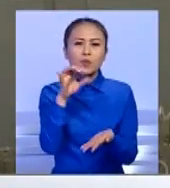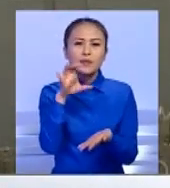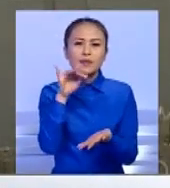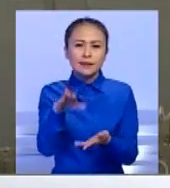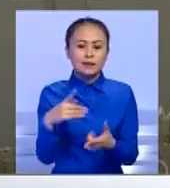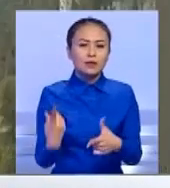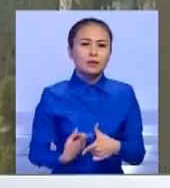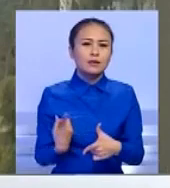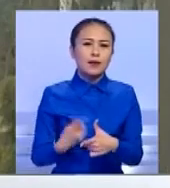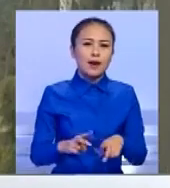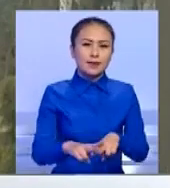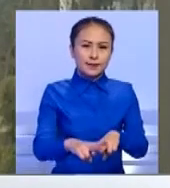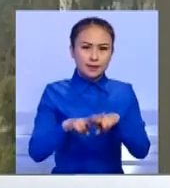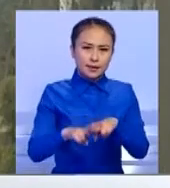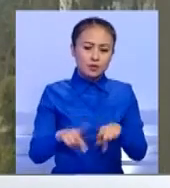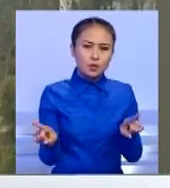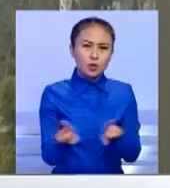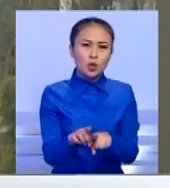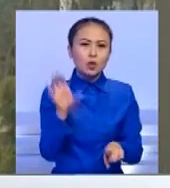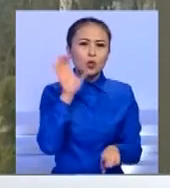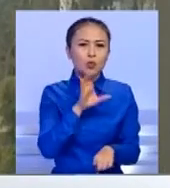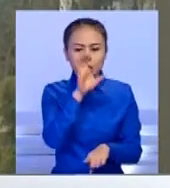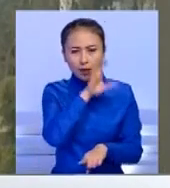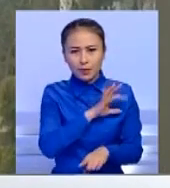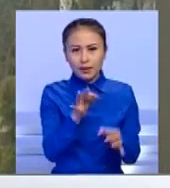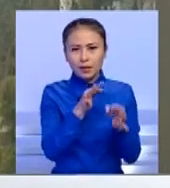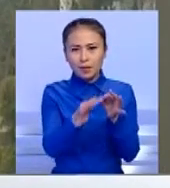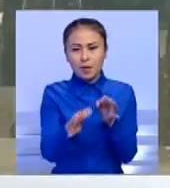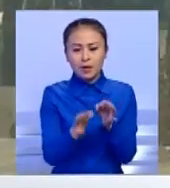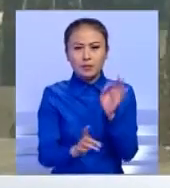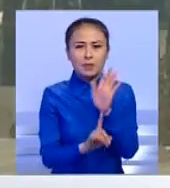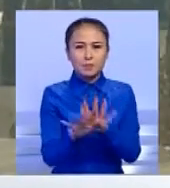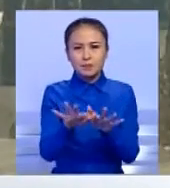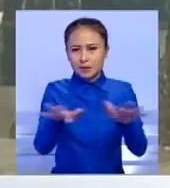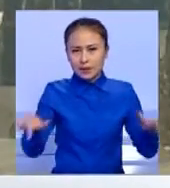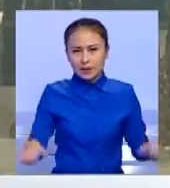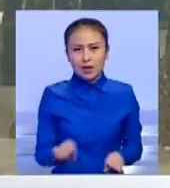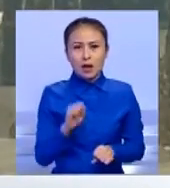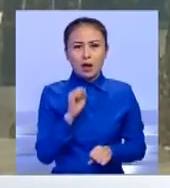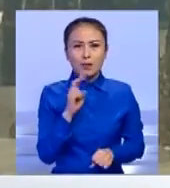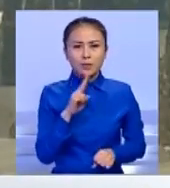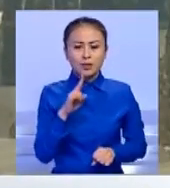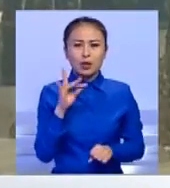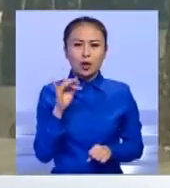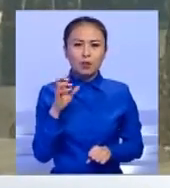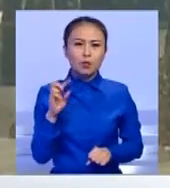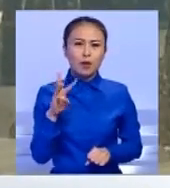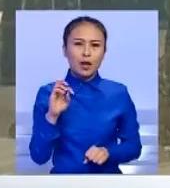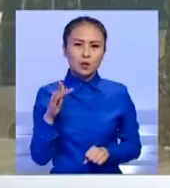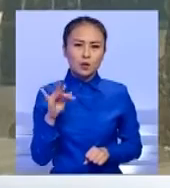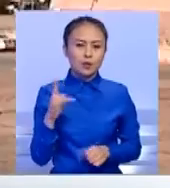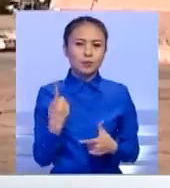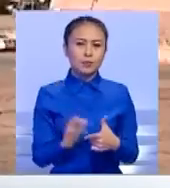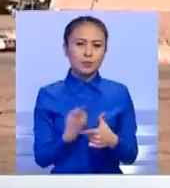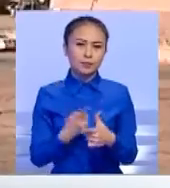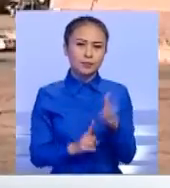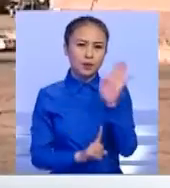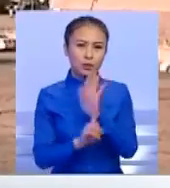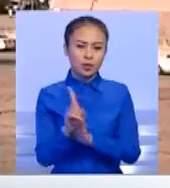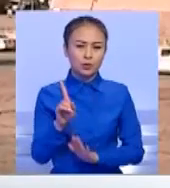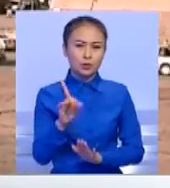хусейт бүлікшілерінің ел астанасы Сана мен солтүстік аймақтарды басып алып, президент Абдрабу Мансур Хади билік